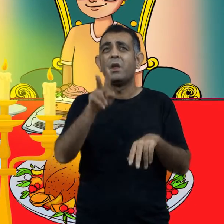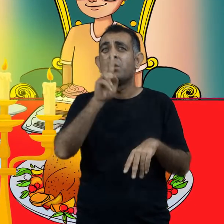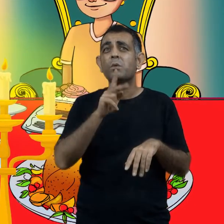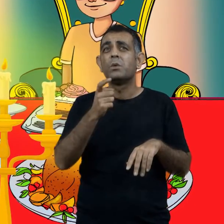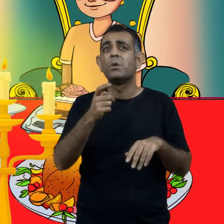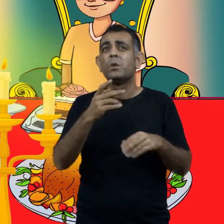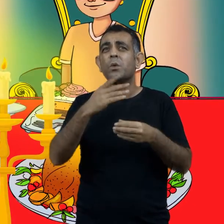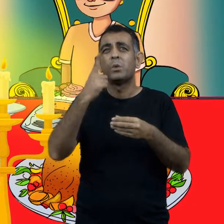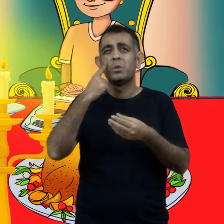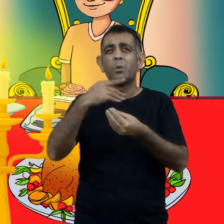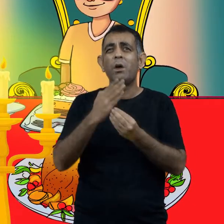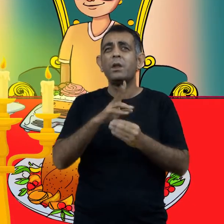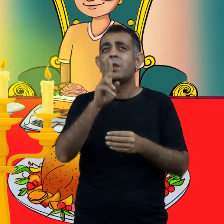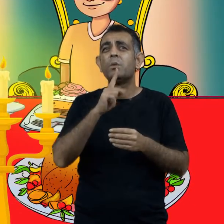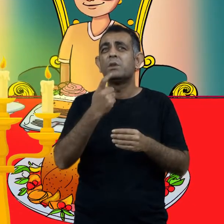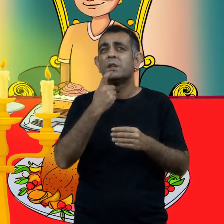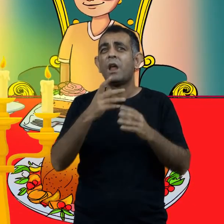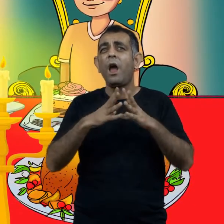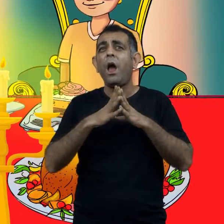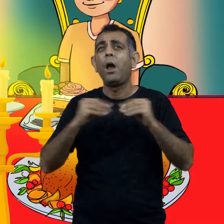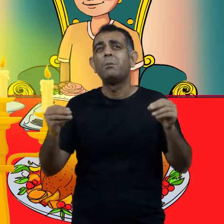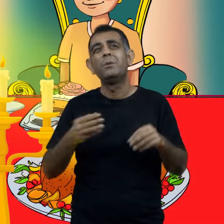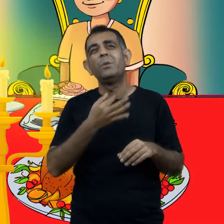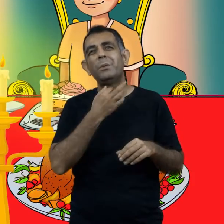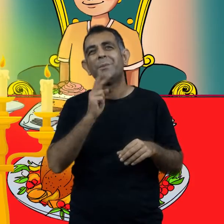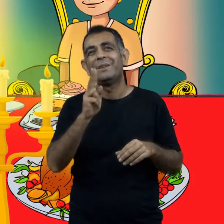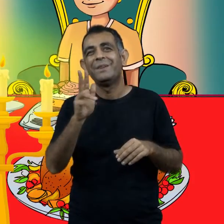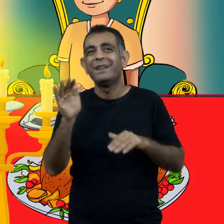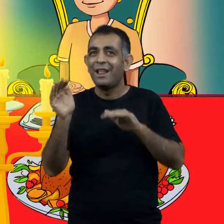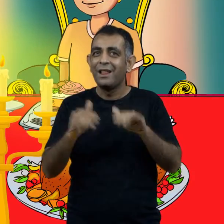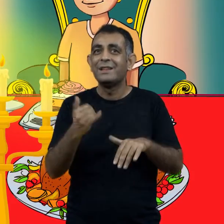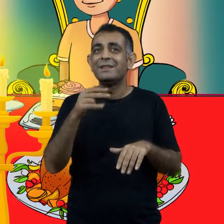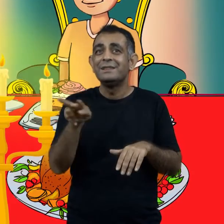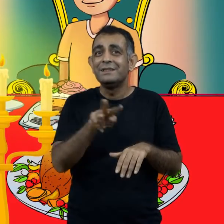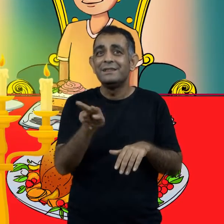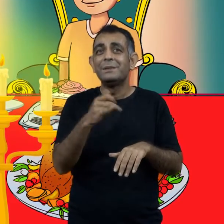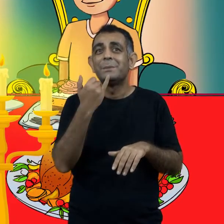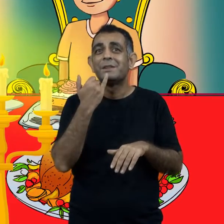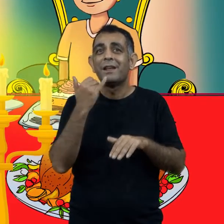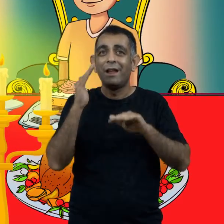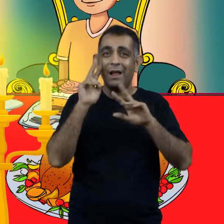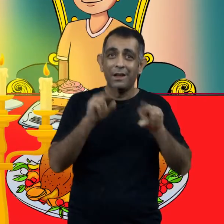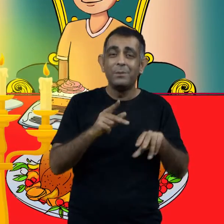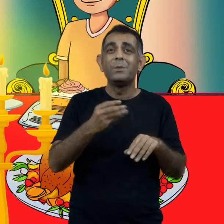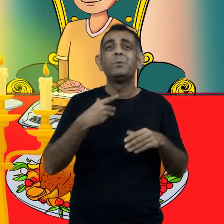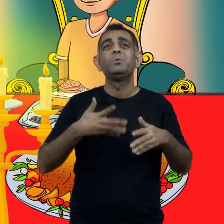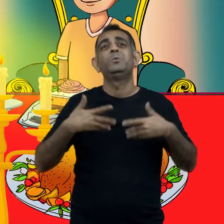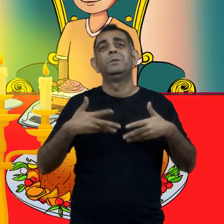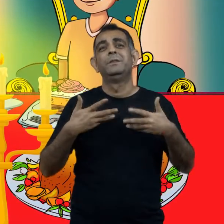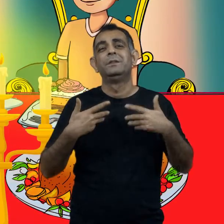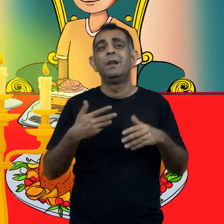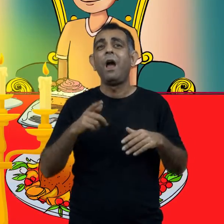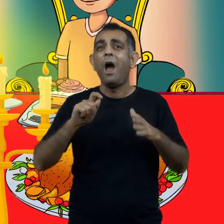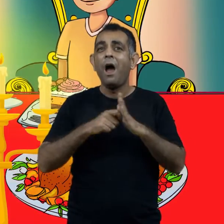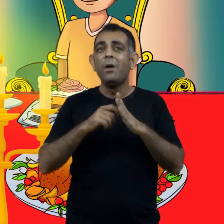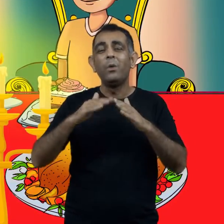lale soğanı 200 yıldır kayıp. Lütfen birkaç gün daha kalın. Sizi misafir etmekten mutluluk